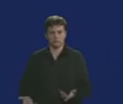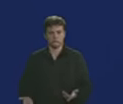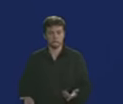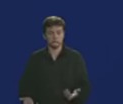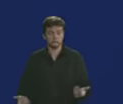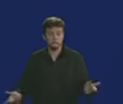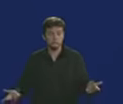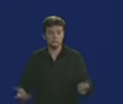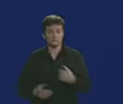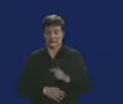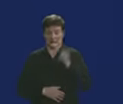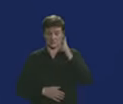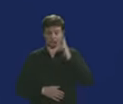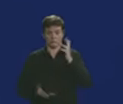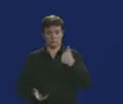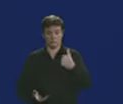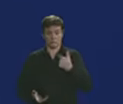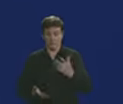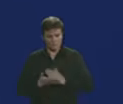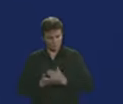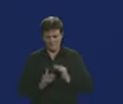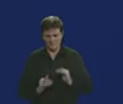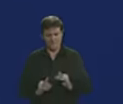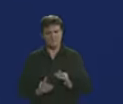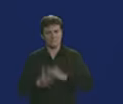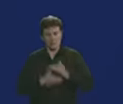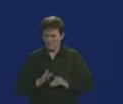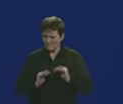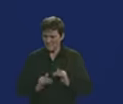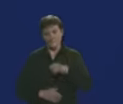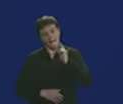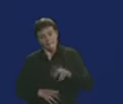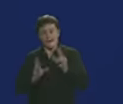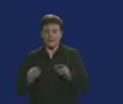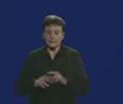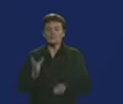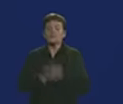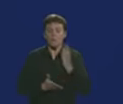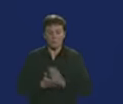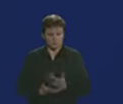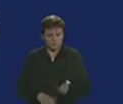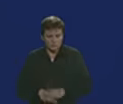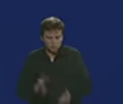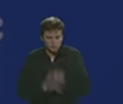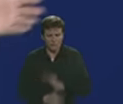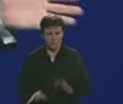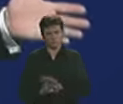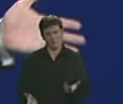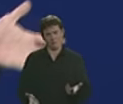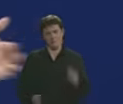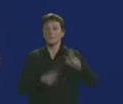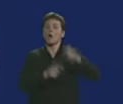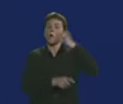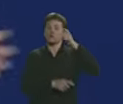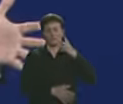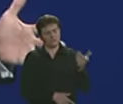Pen. Depuis lundi, je n'ai pas bougé mon projet, mais je dois m'expliquer sur ce nouveau projet. Enfin, messieurs les observateurs, il